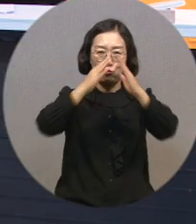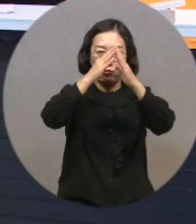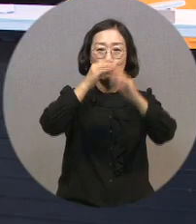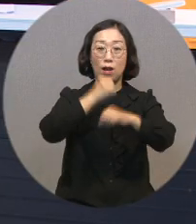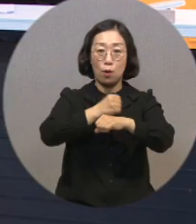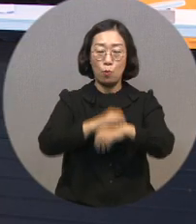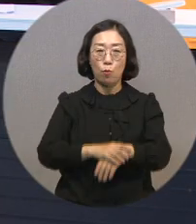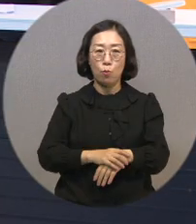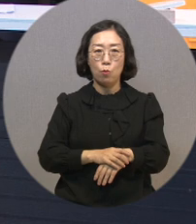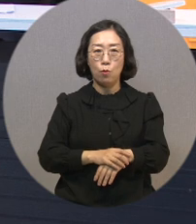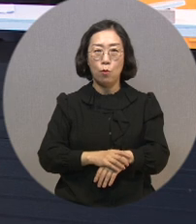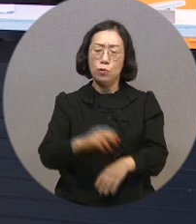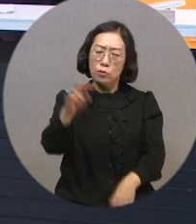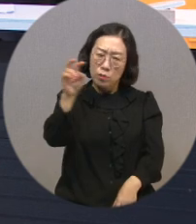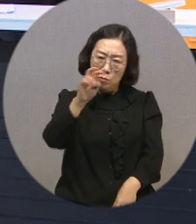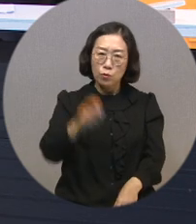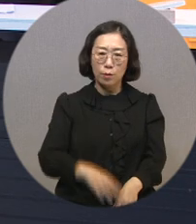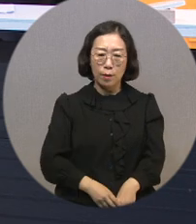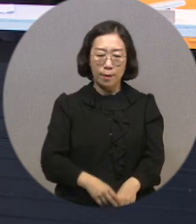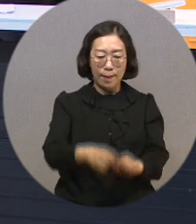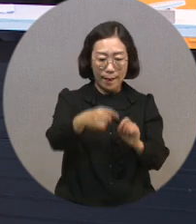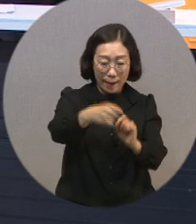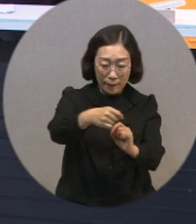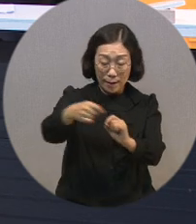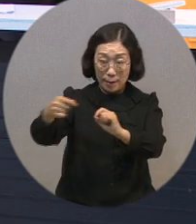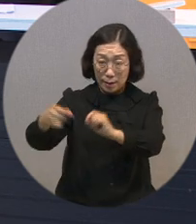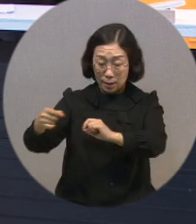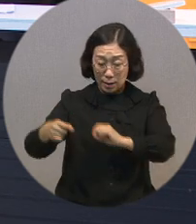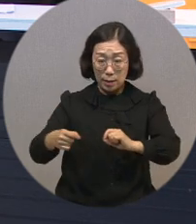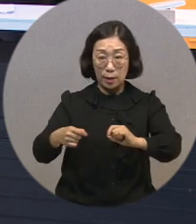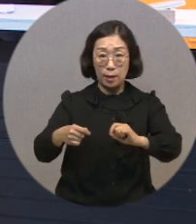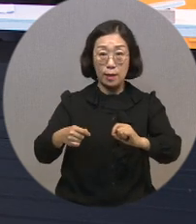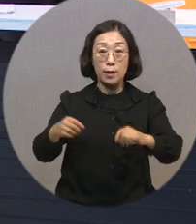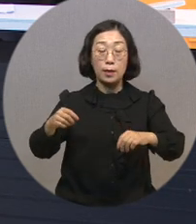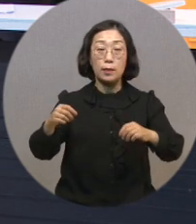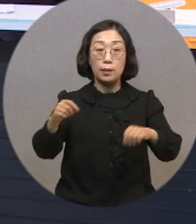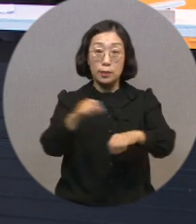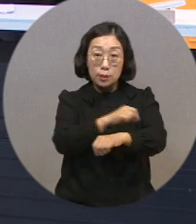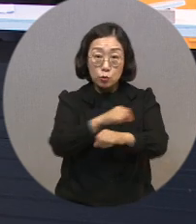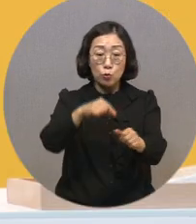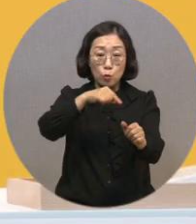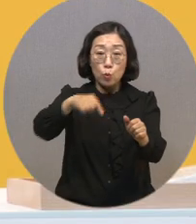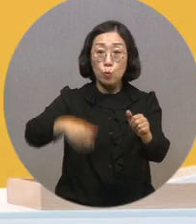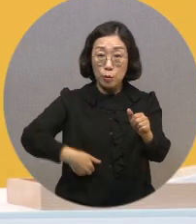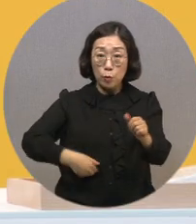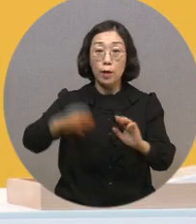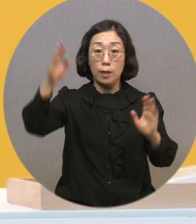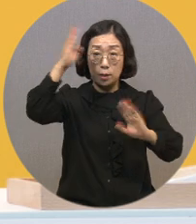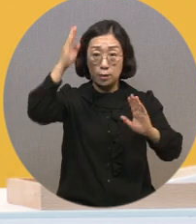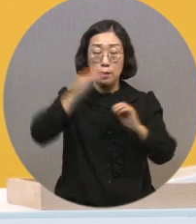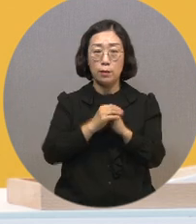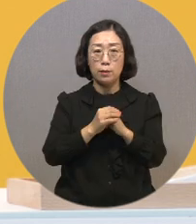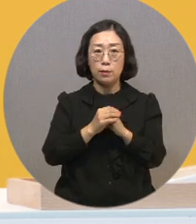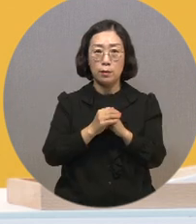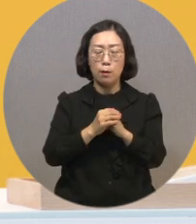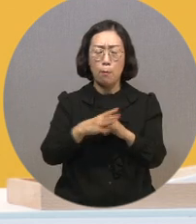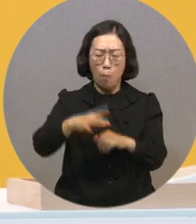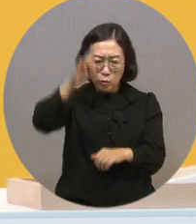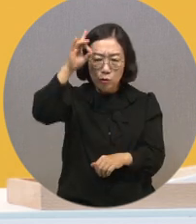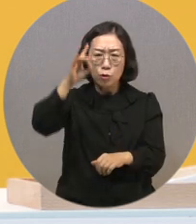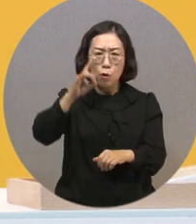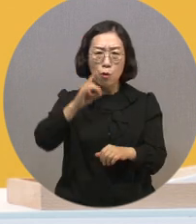해서 20개를 지어서 촘촘하게 우리 특수학생들은 일반 학생들 못지않게 먼저